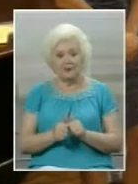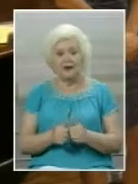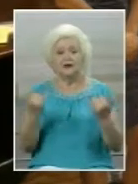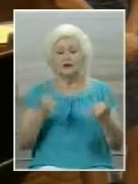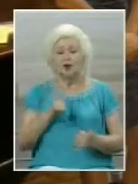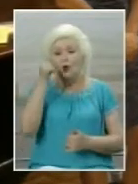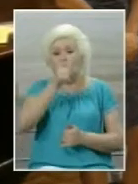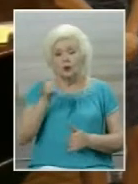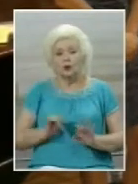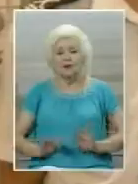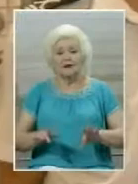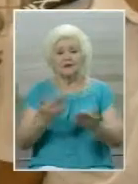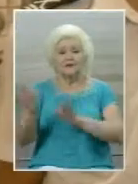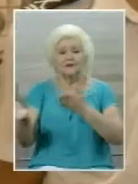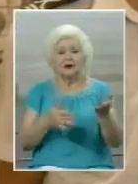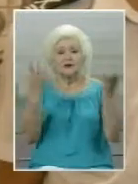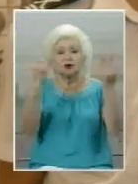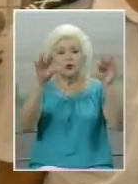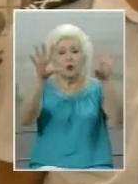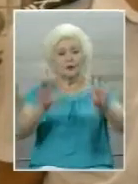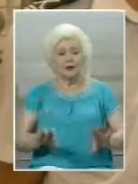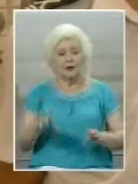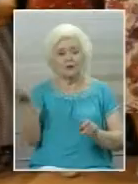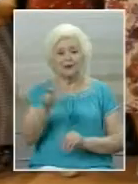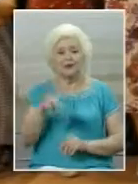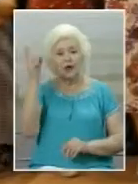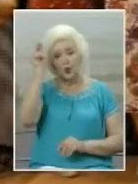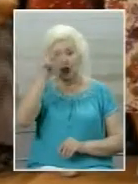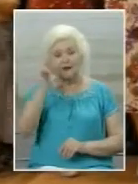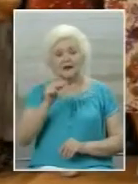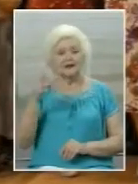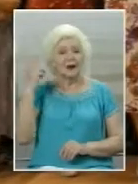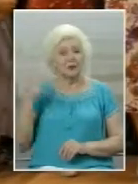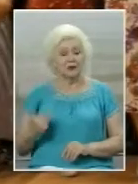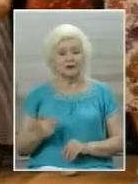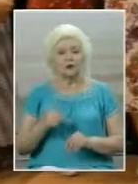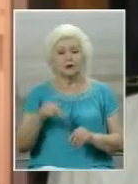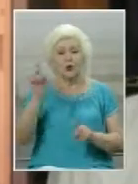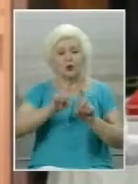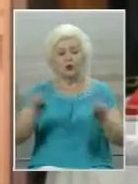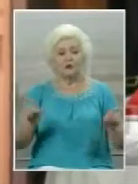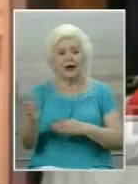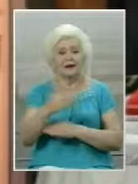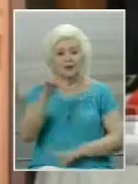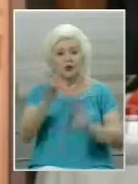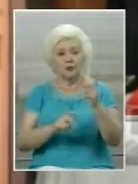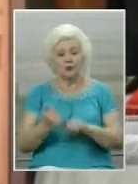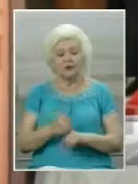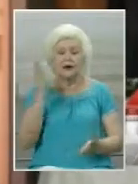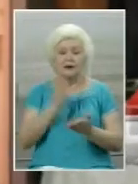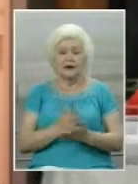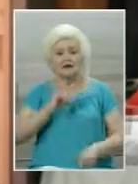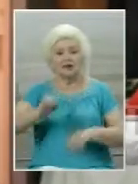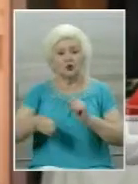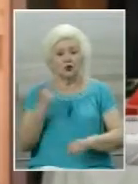захід, присвячений Дню Конституції, прийшли курсанти Херсонського мерехідного училища рибної промисловості. Типа є нарушення